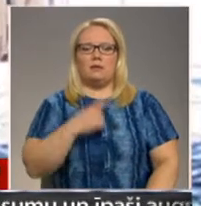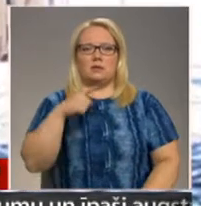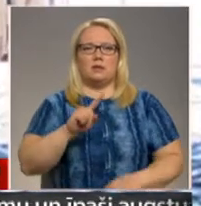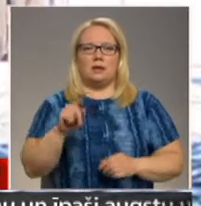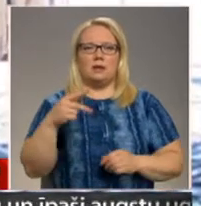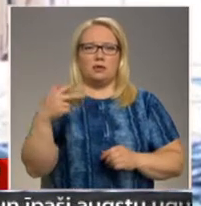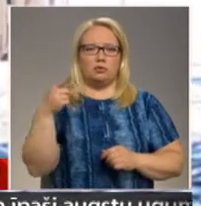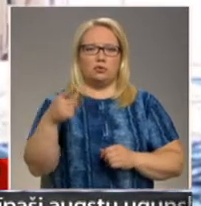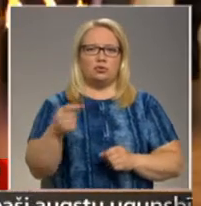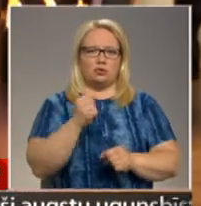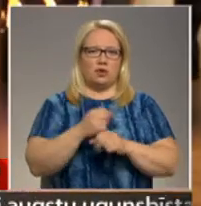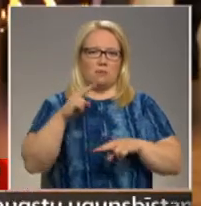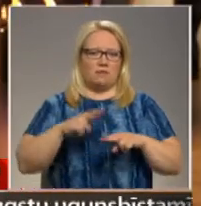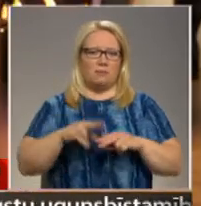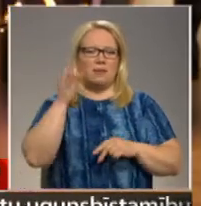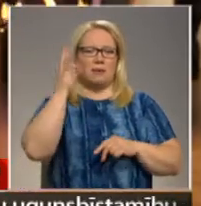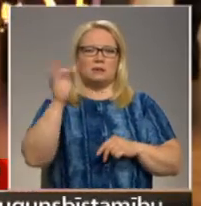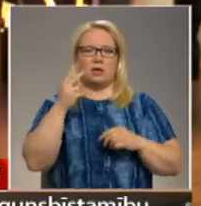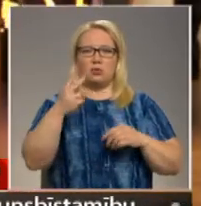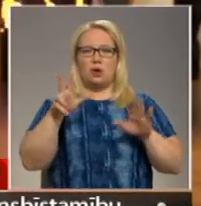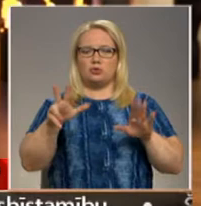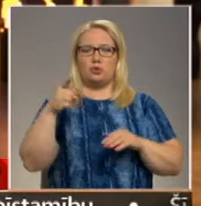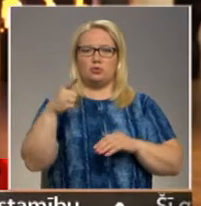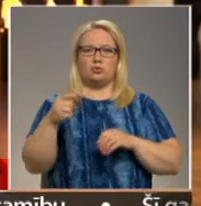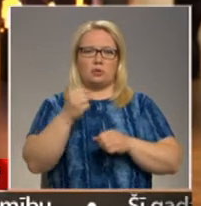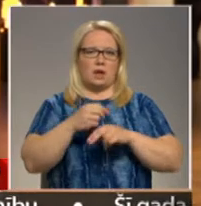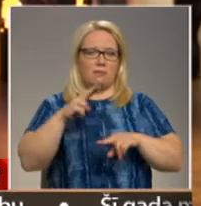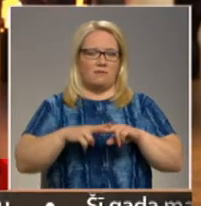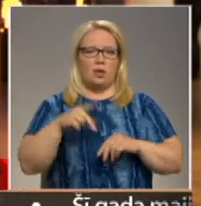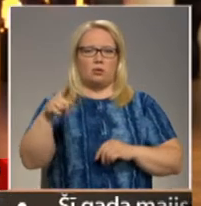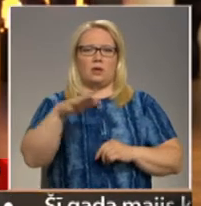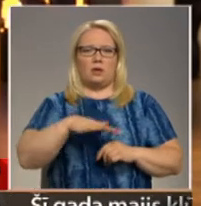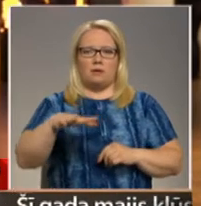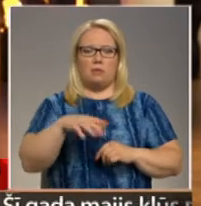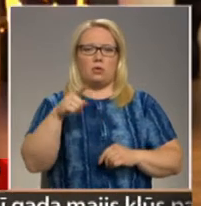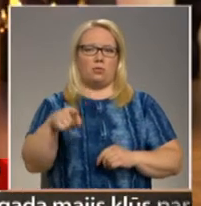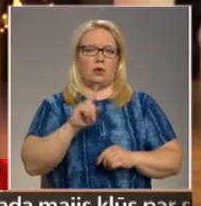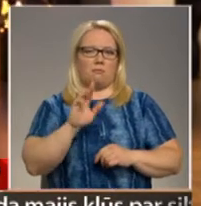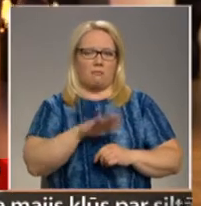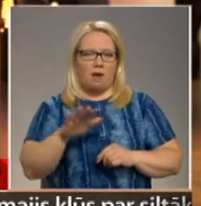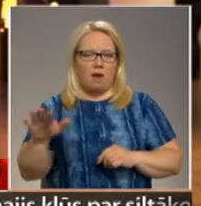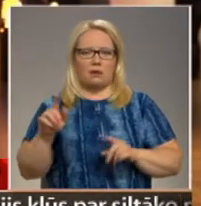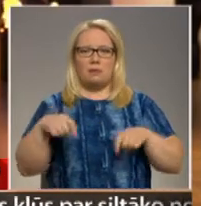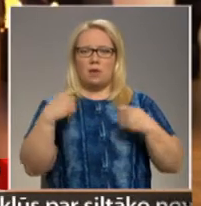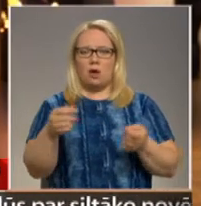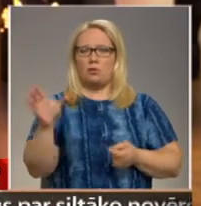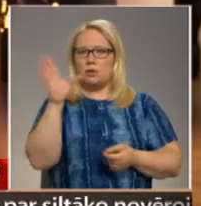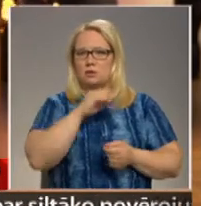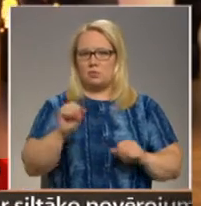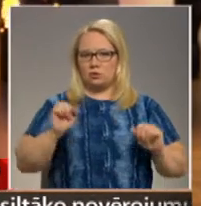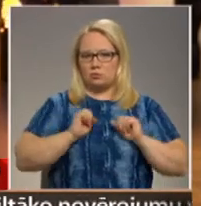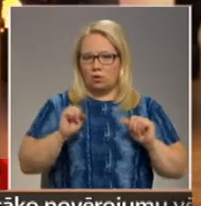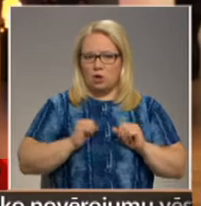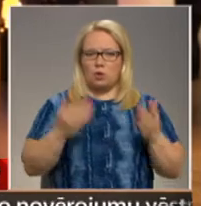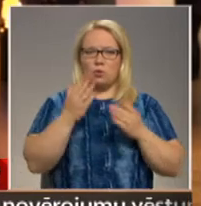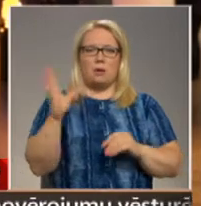nu precīzāk 28 tūkstoši. Tad tur ir ģimenes, tur ir bērni, kuriem ir jādod iespēju sportot, kuriem